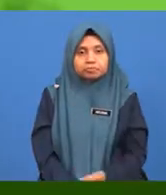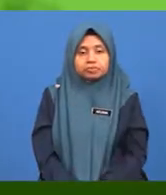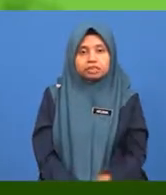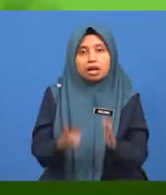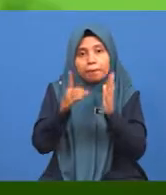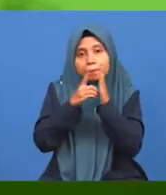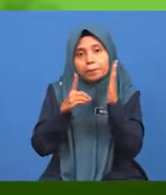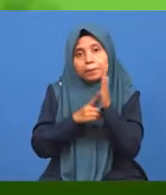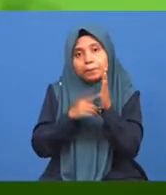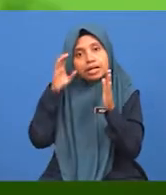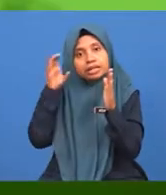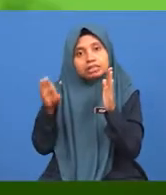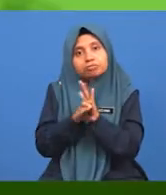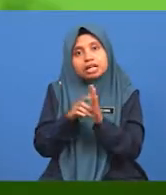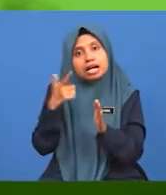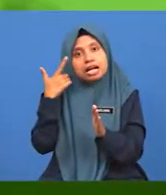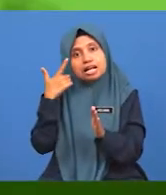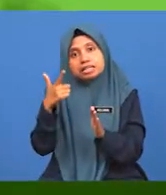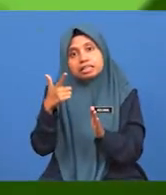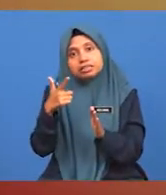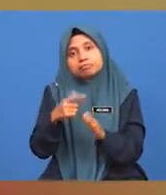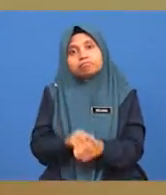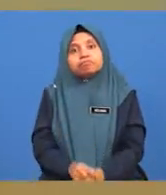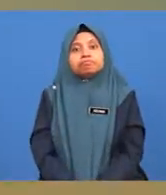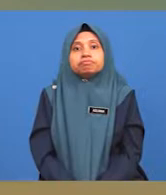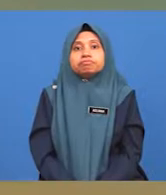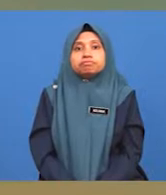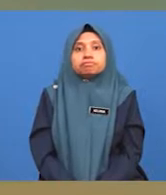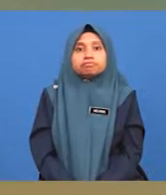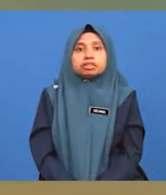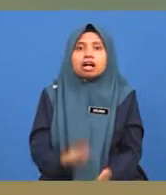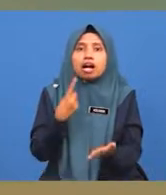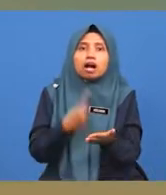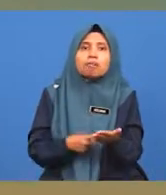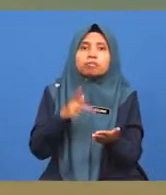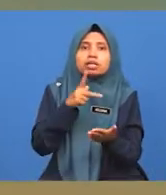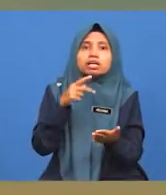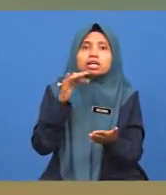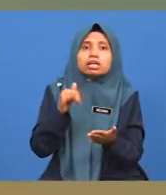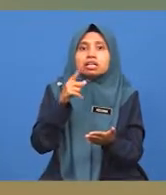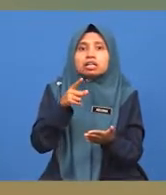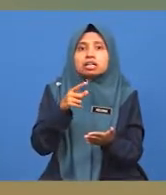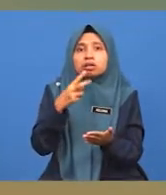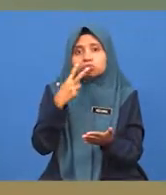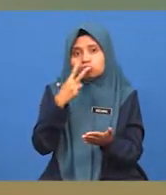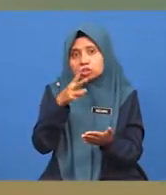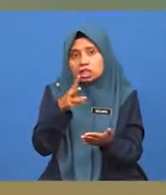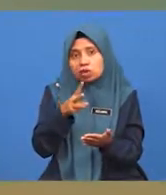Berdasarkan gambar, lihat paparan ini. Apakah yang kamu lihat,